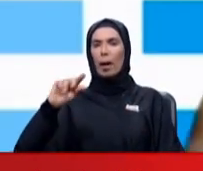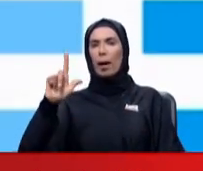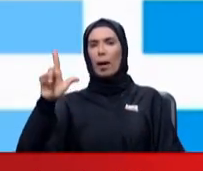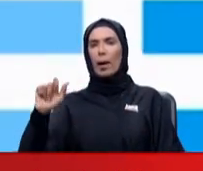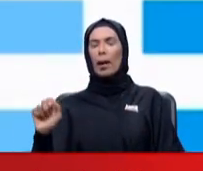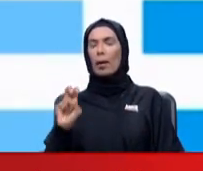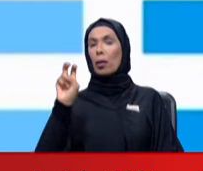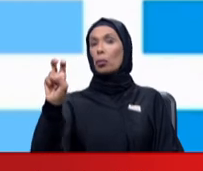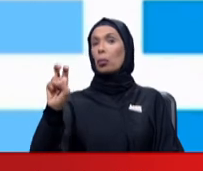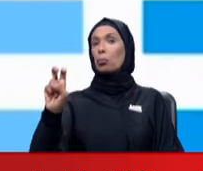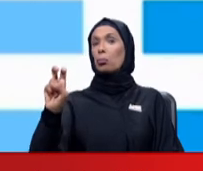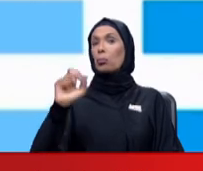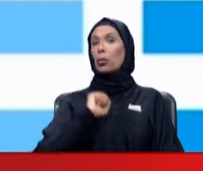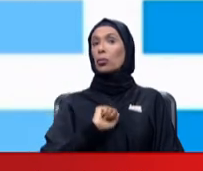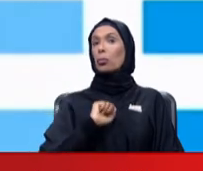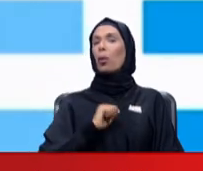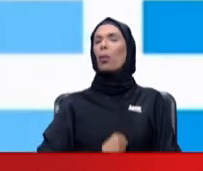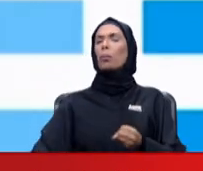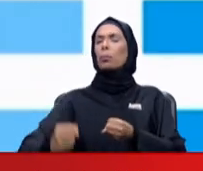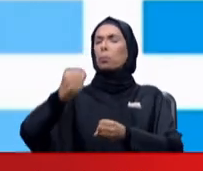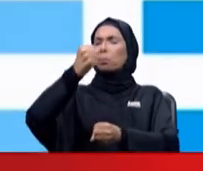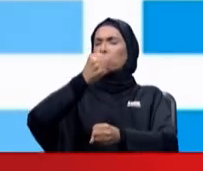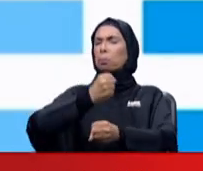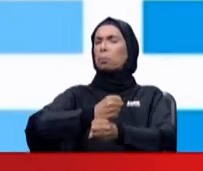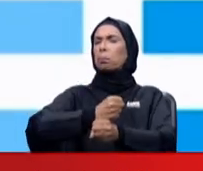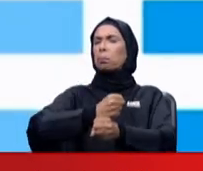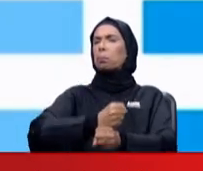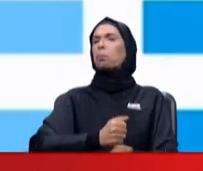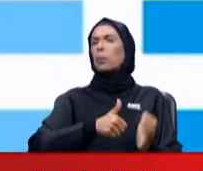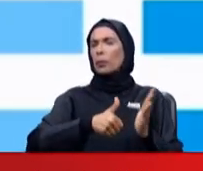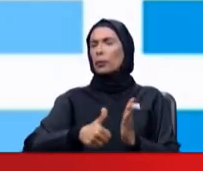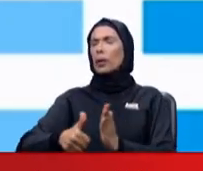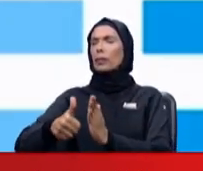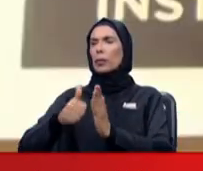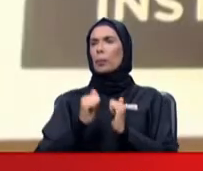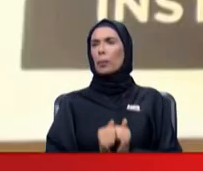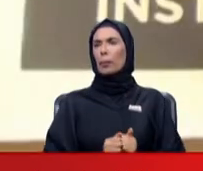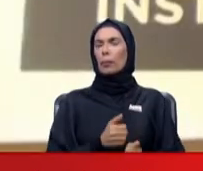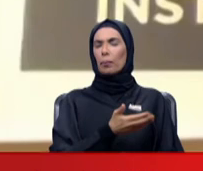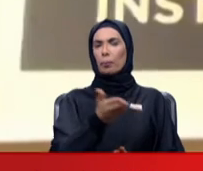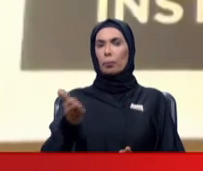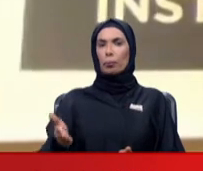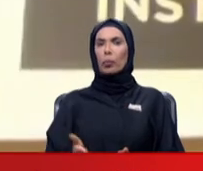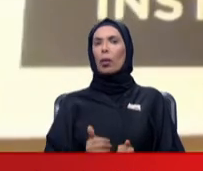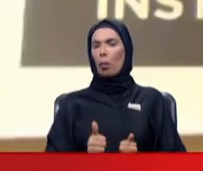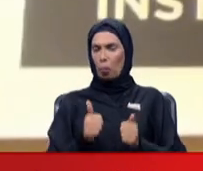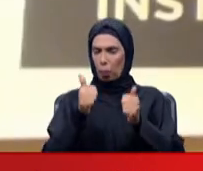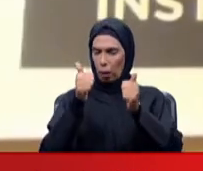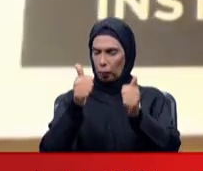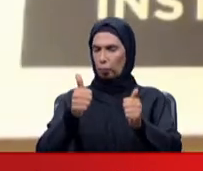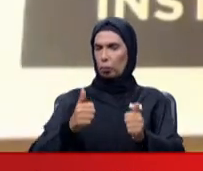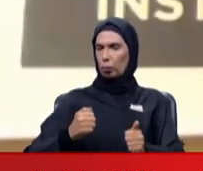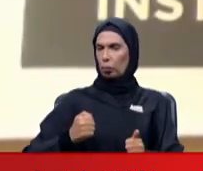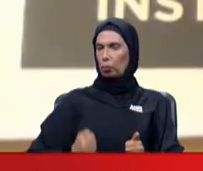وأيضا تبوؤ المرأة المناصب القيادية في الحيز العام. تستحق مملكة البحرين